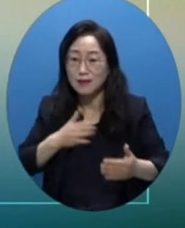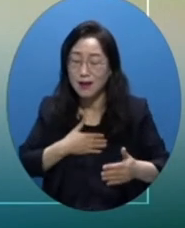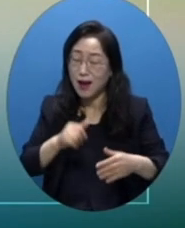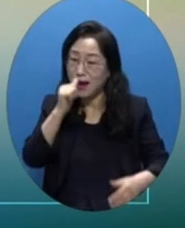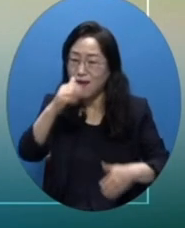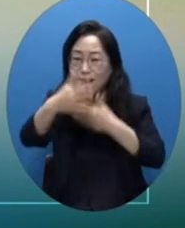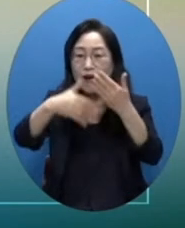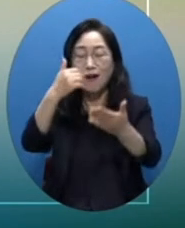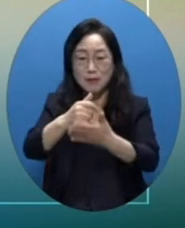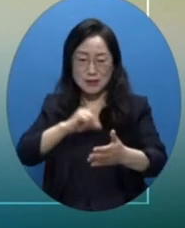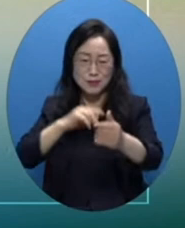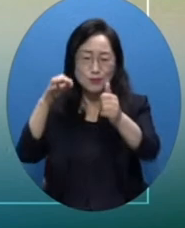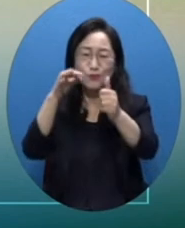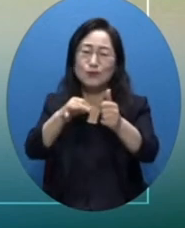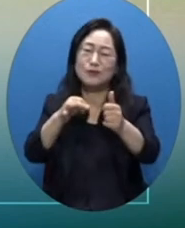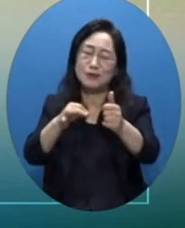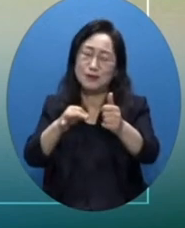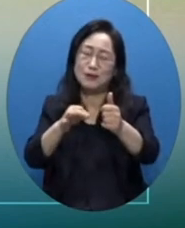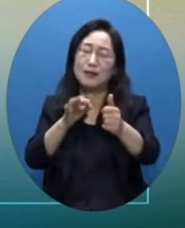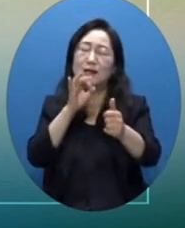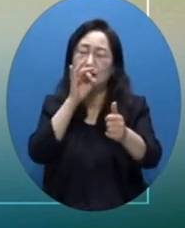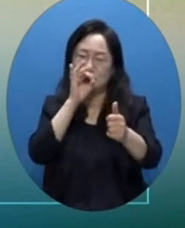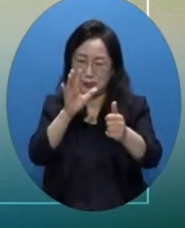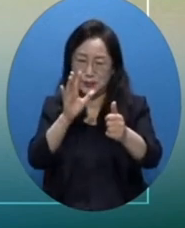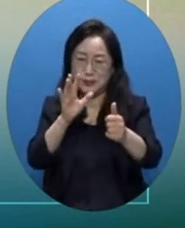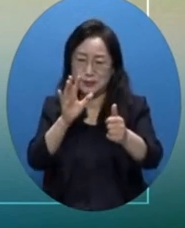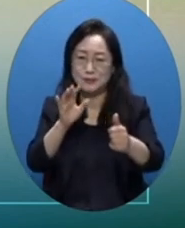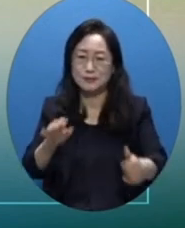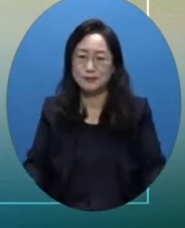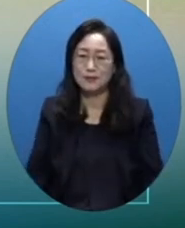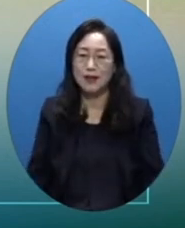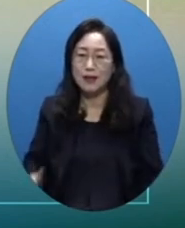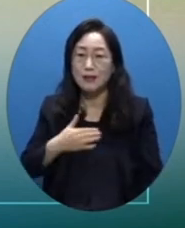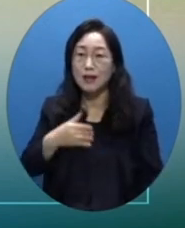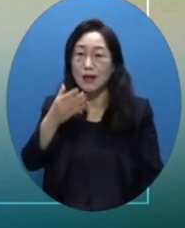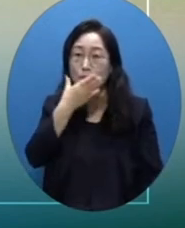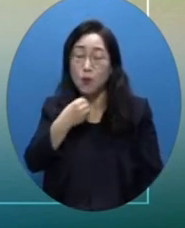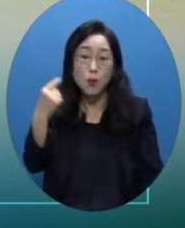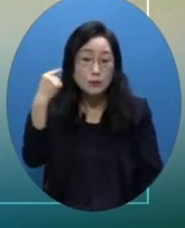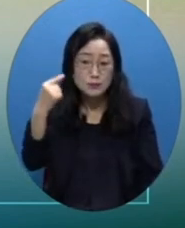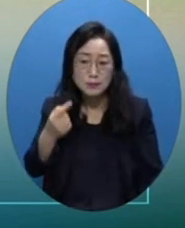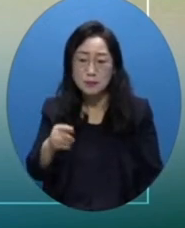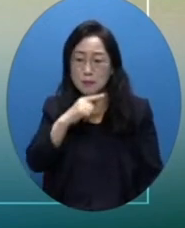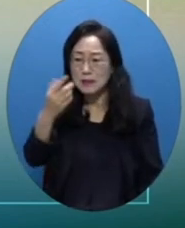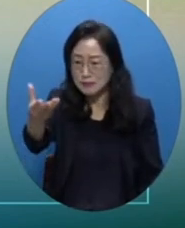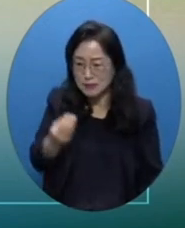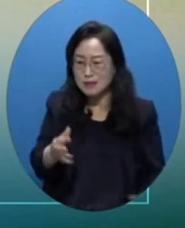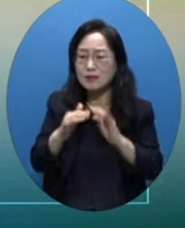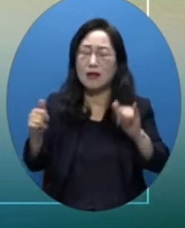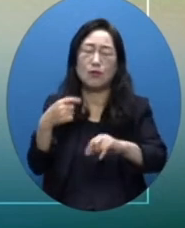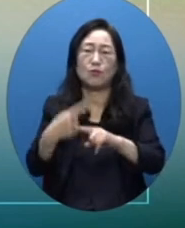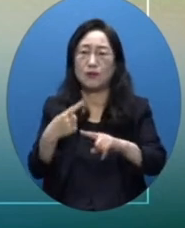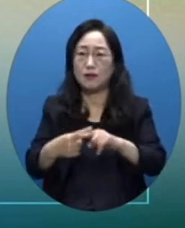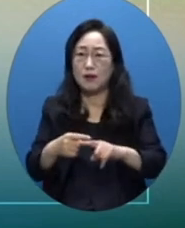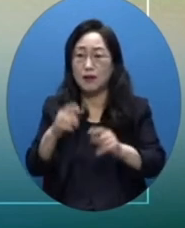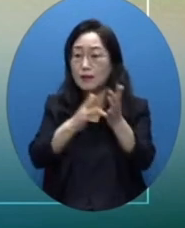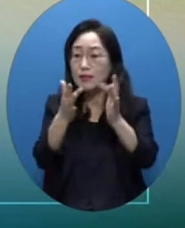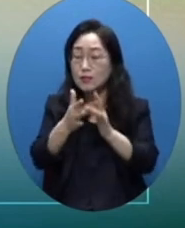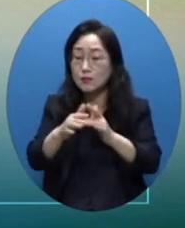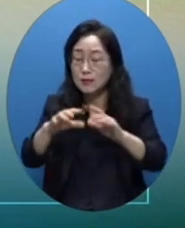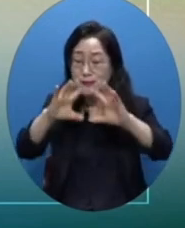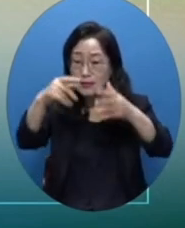결코 하나님의 이름을 부를 수가 없습니다. 나는 복음의 빚진 자입니다. 예수님이 이 땅에 오신